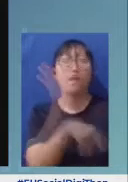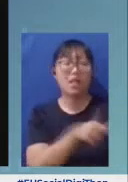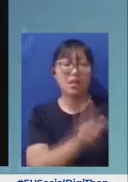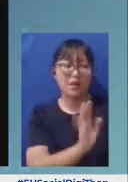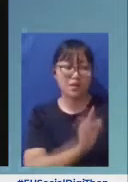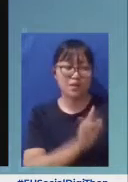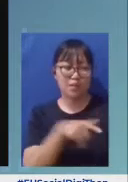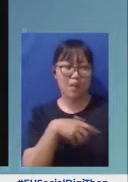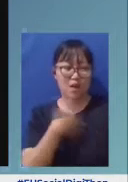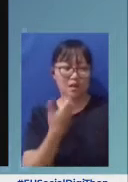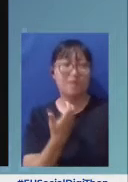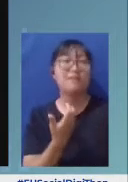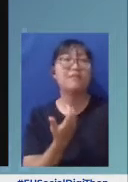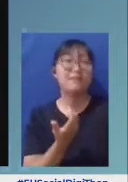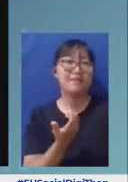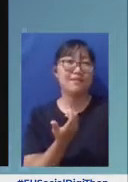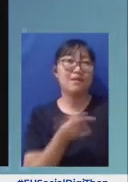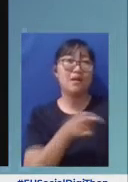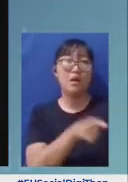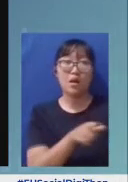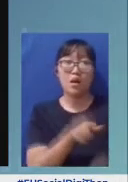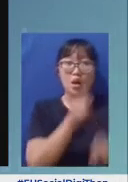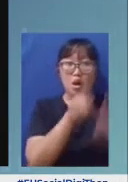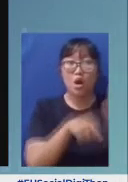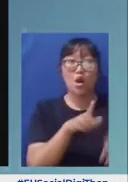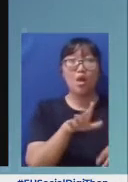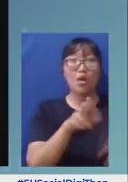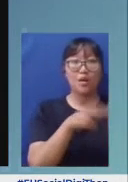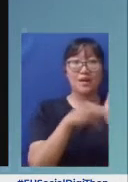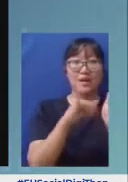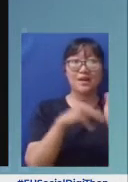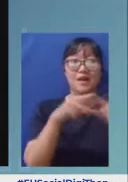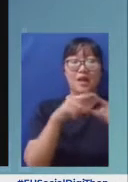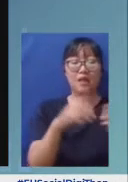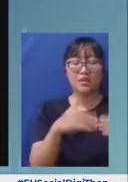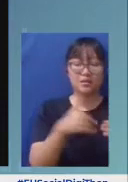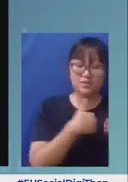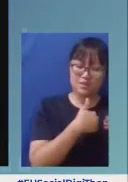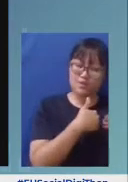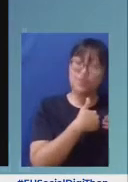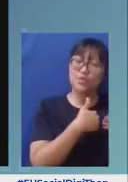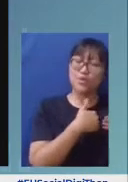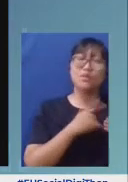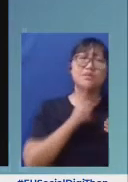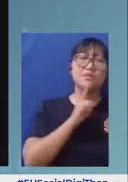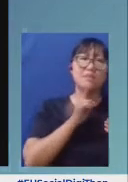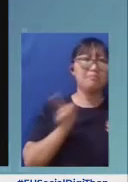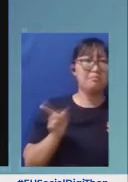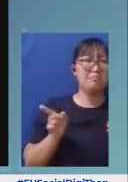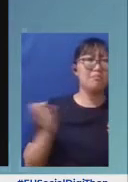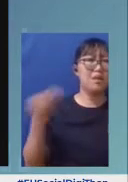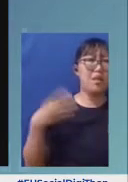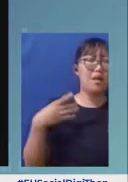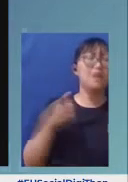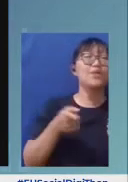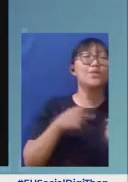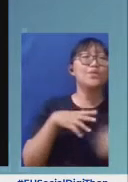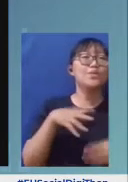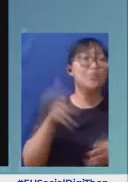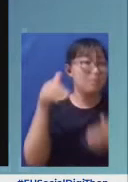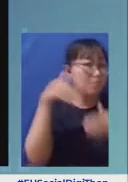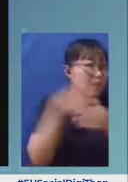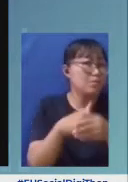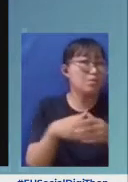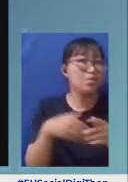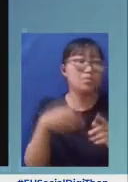Nah, kalau Mbak Nina tersinggung dengan kata-kataku, ya, itu sudah masuk dalam area bullying. Tapi kalau Mbak